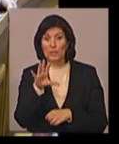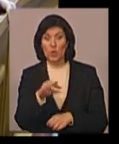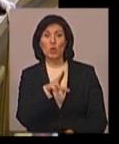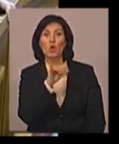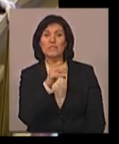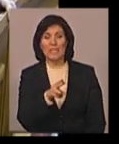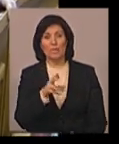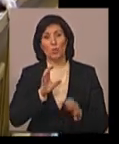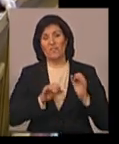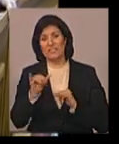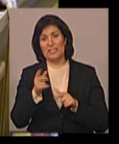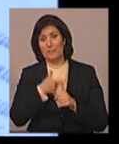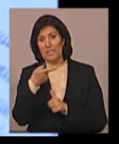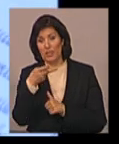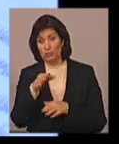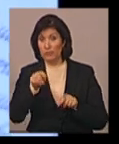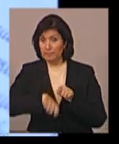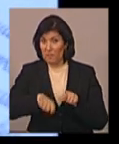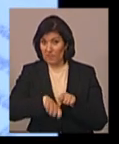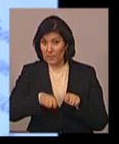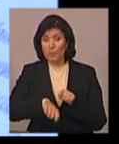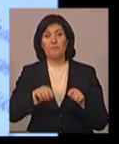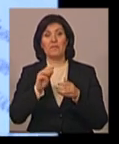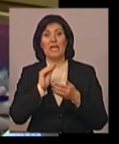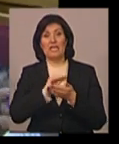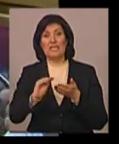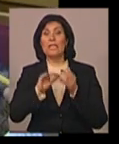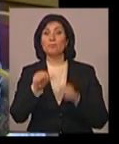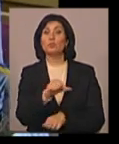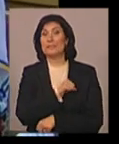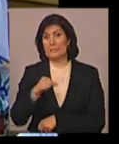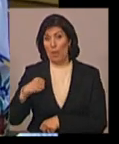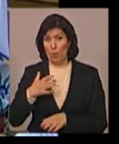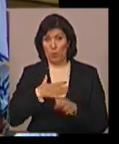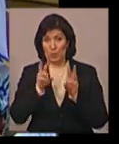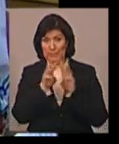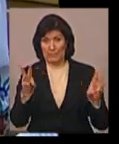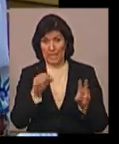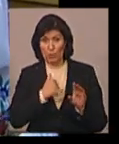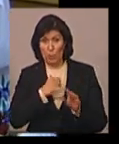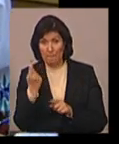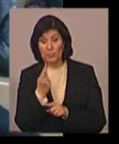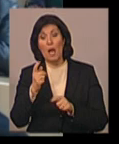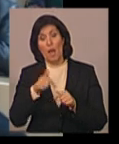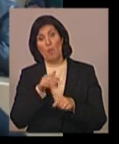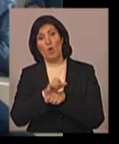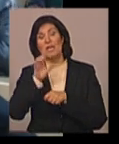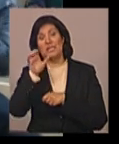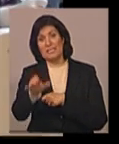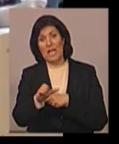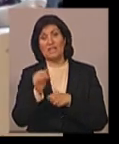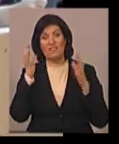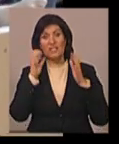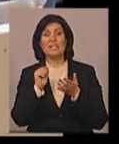університету імені Грінченка. Перевірити диктант можна самому на сайті UA1 або ж надіслати до редакції радіо впродовж